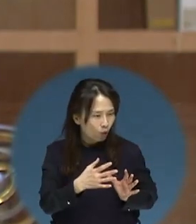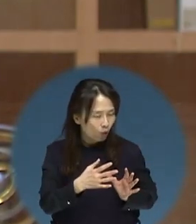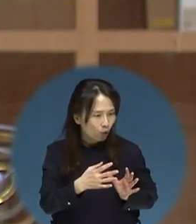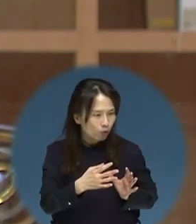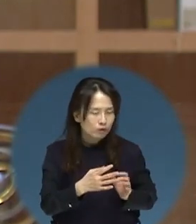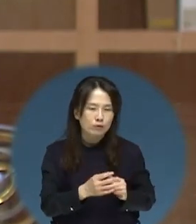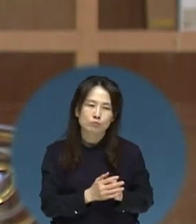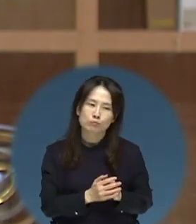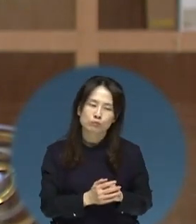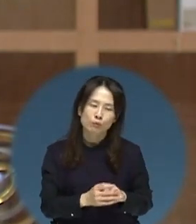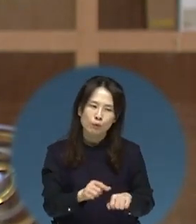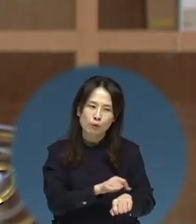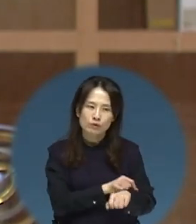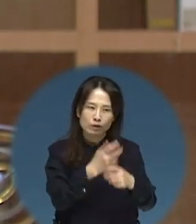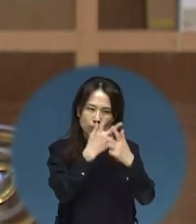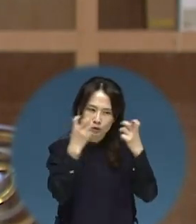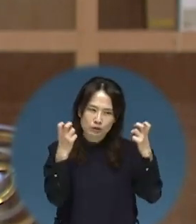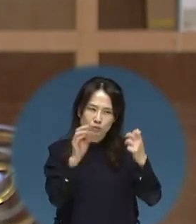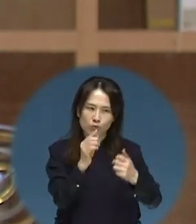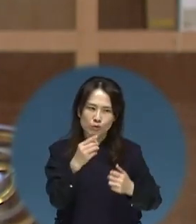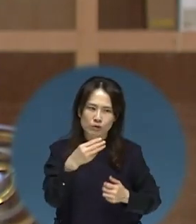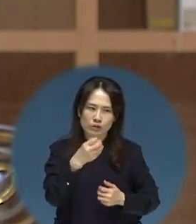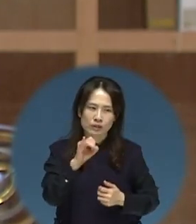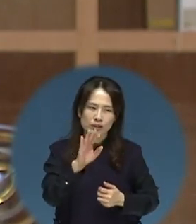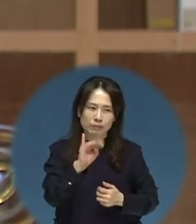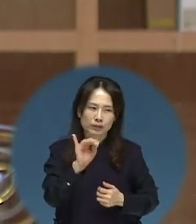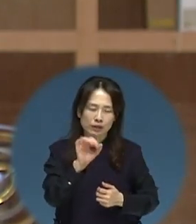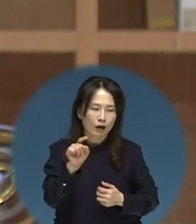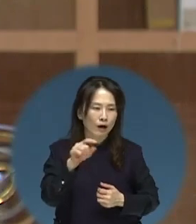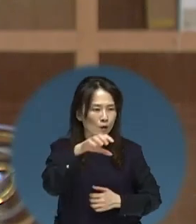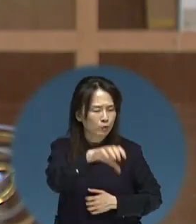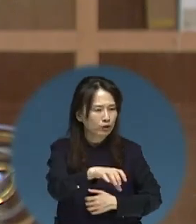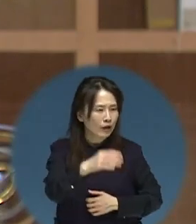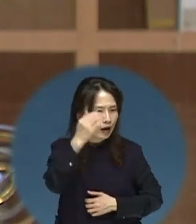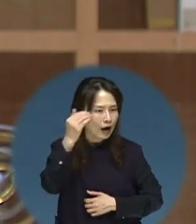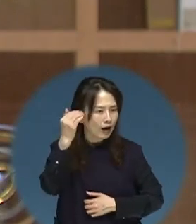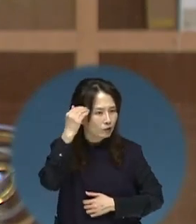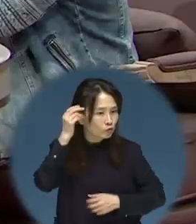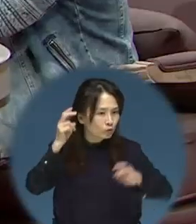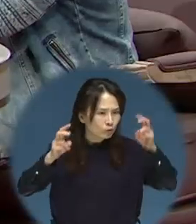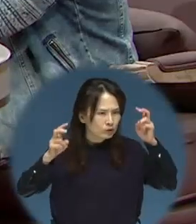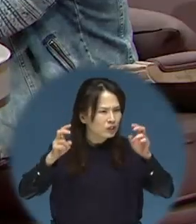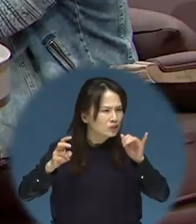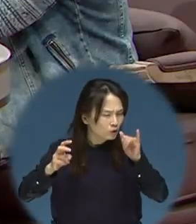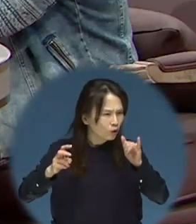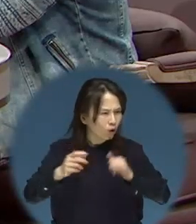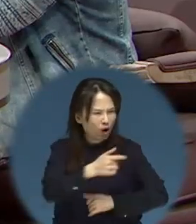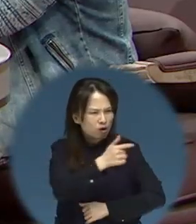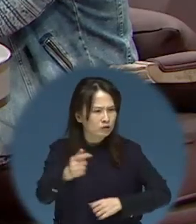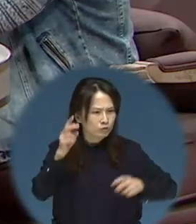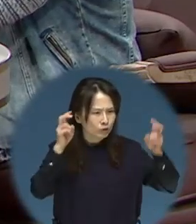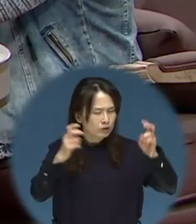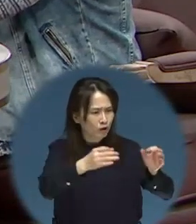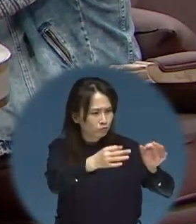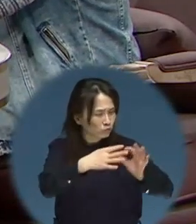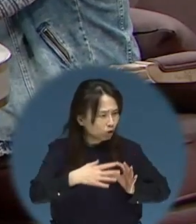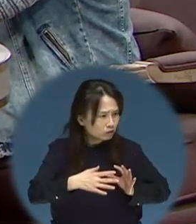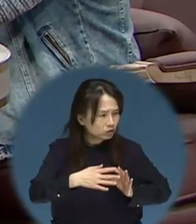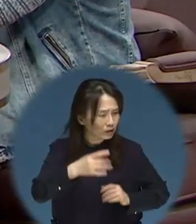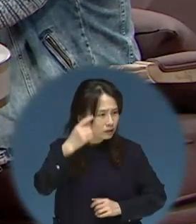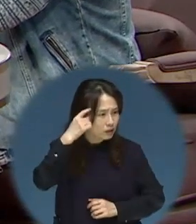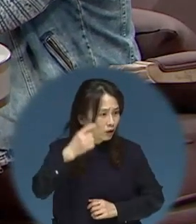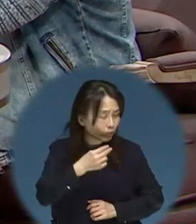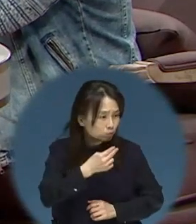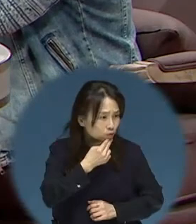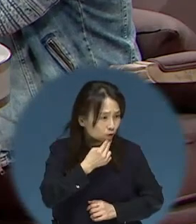특히 지금 뭐 멕시코, 볼리비아, 스리랑카 할 것 없이 현지에 가 있는 한국 기업들도 다 있잖아요. 네. 뭐 그런 생각은 안 해봤어요? 생각은 많이